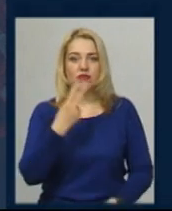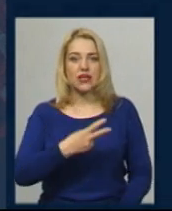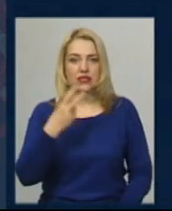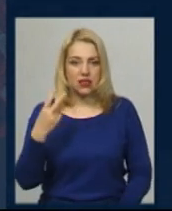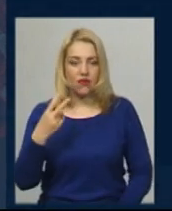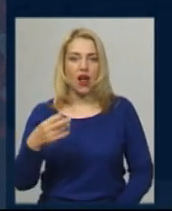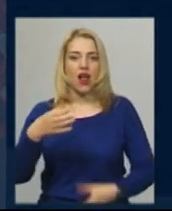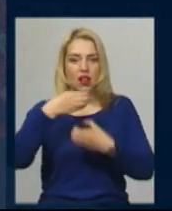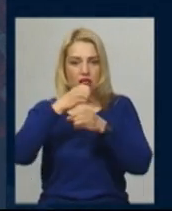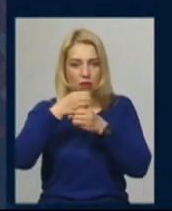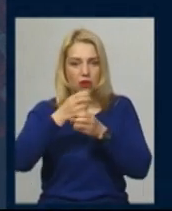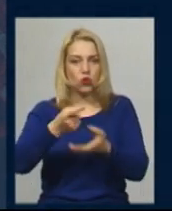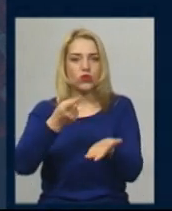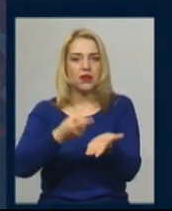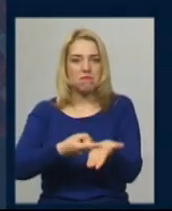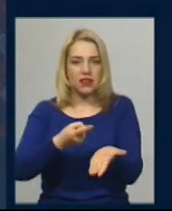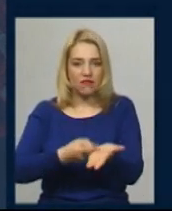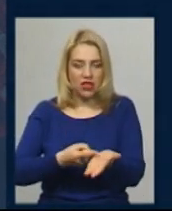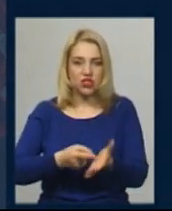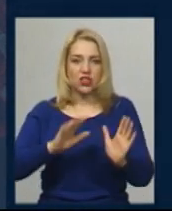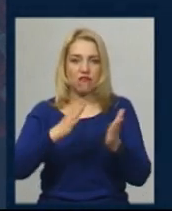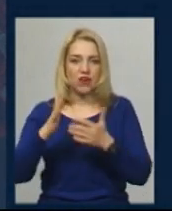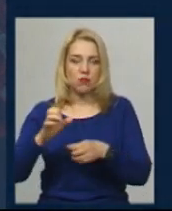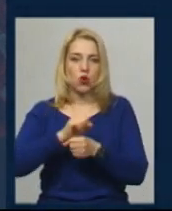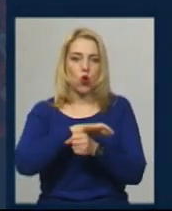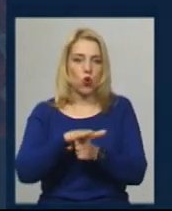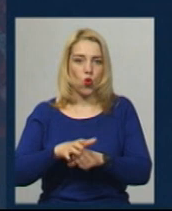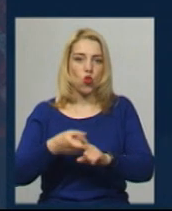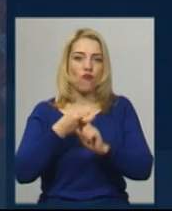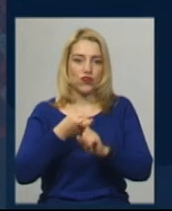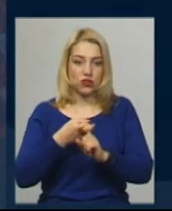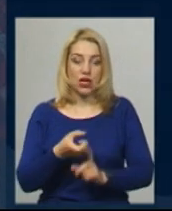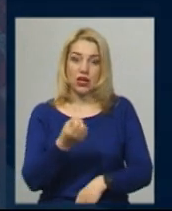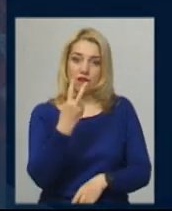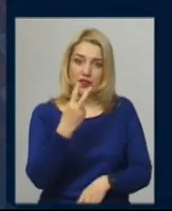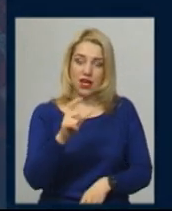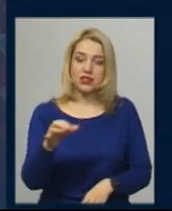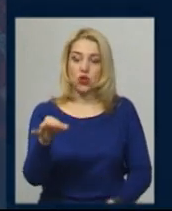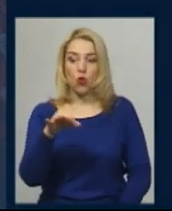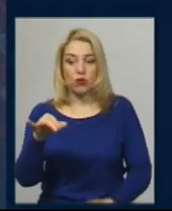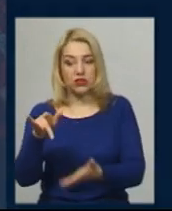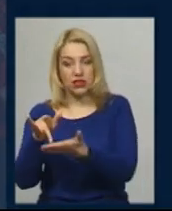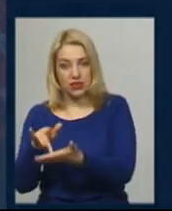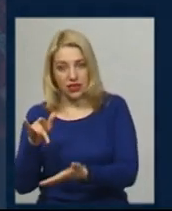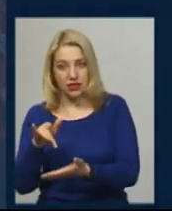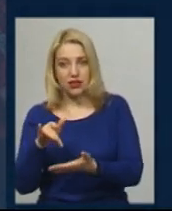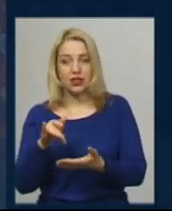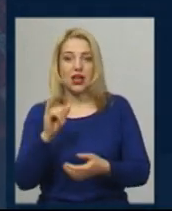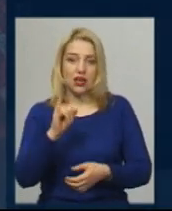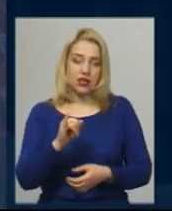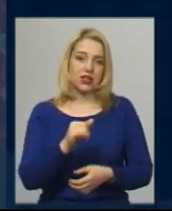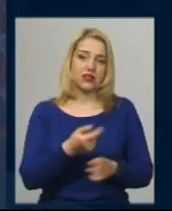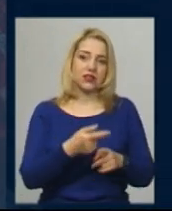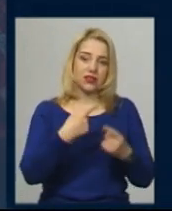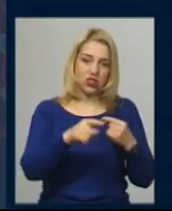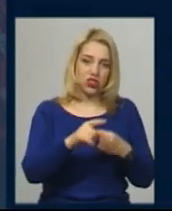лабораторно підтверджених випадків на коронавірусну інфекцію. З них 11 жителів обласного центру, решта з області. З них троє